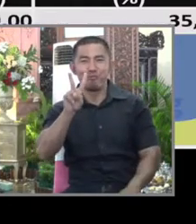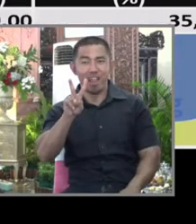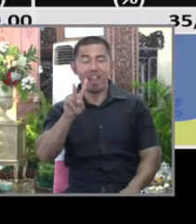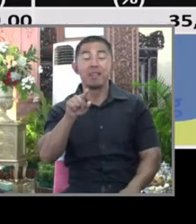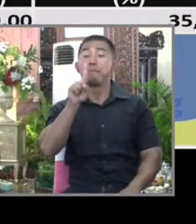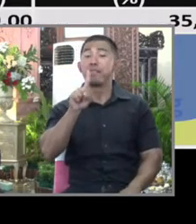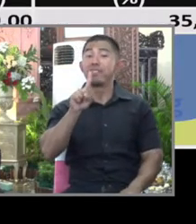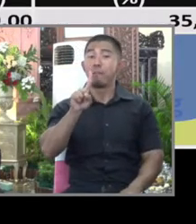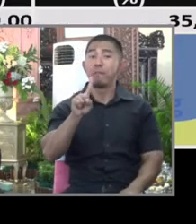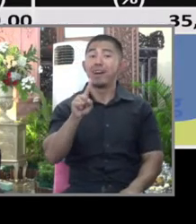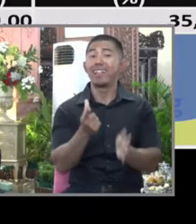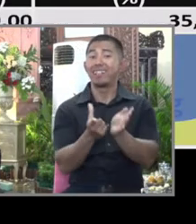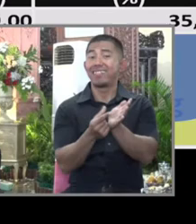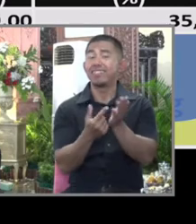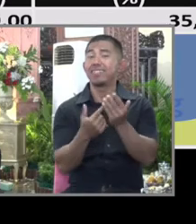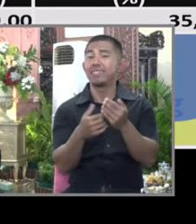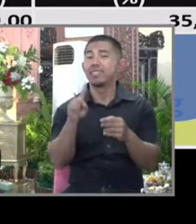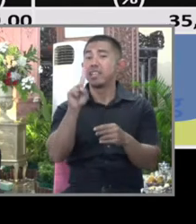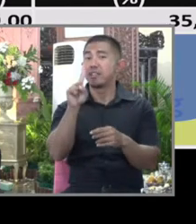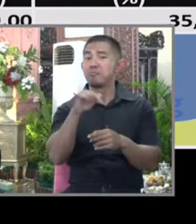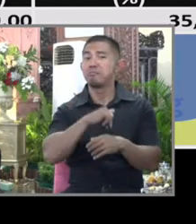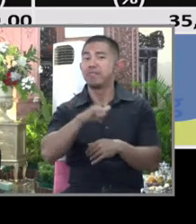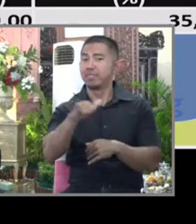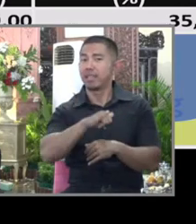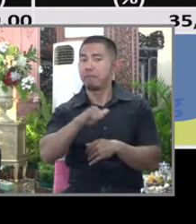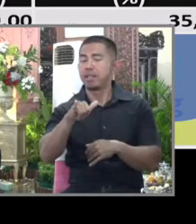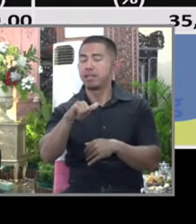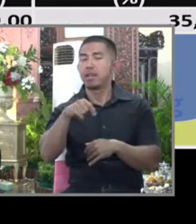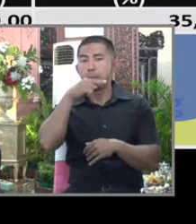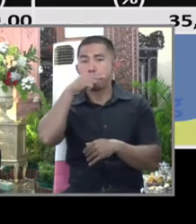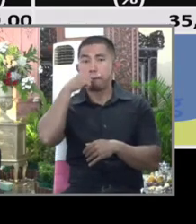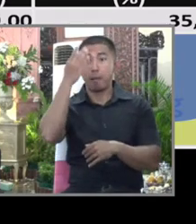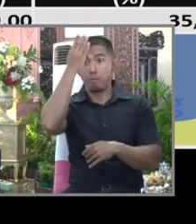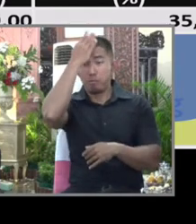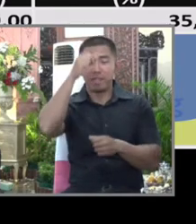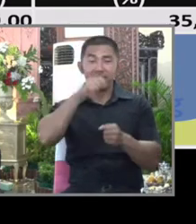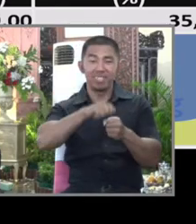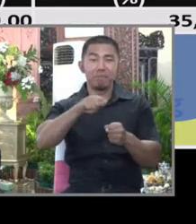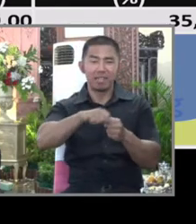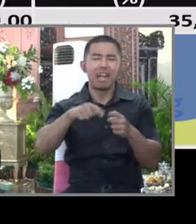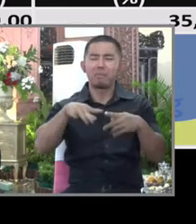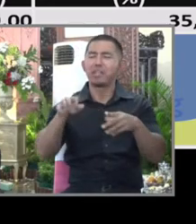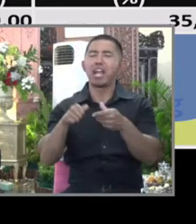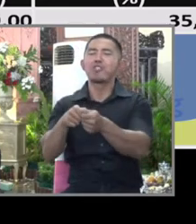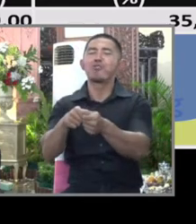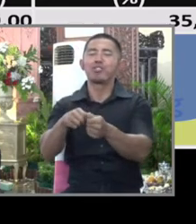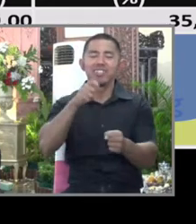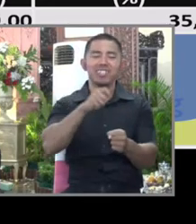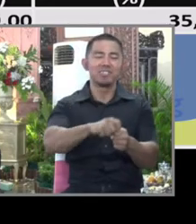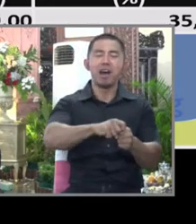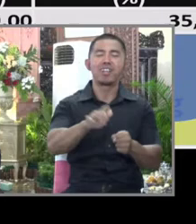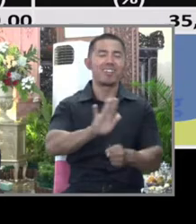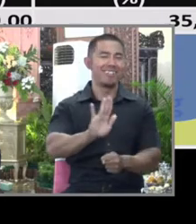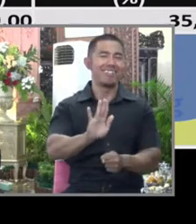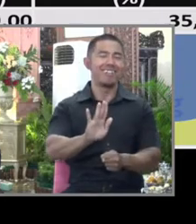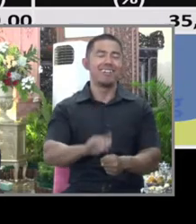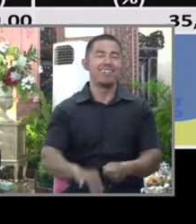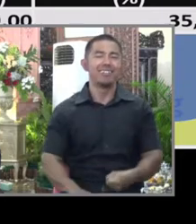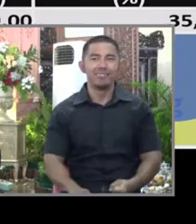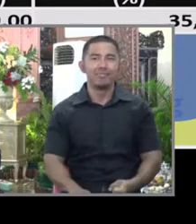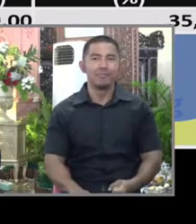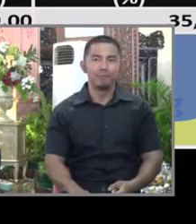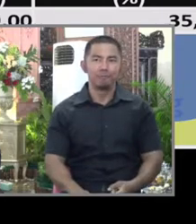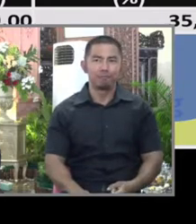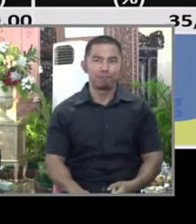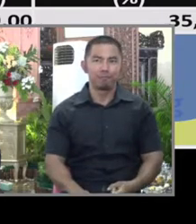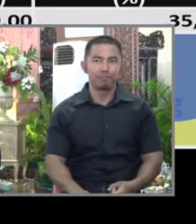satunya tadi ada yang bersamaan dengan Pak Bupati Jepara tahun gak nirupa itu Pak enggak niru ya